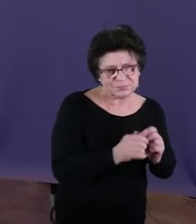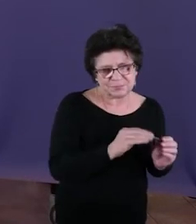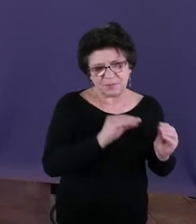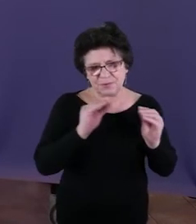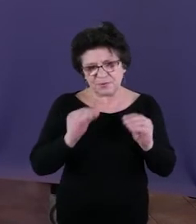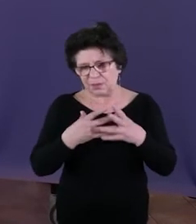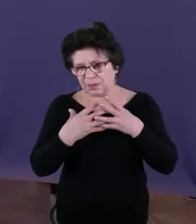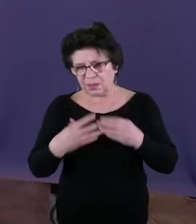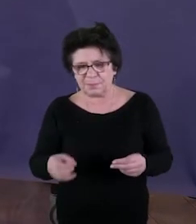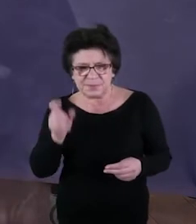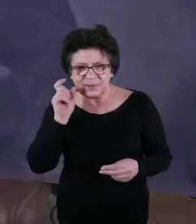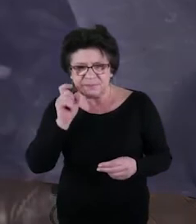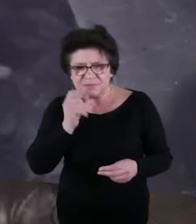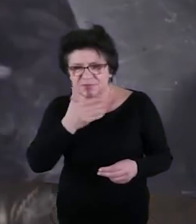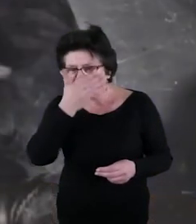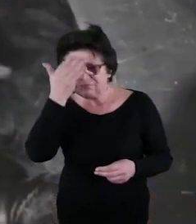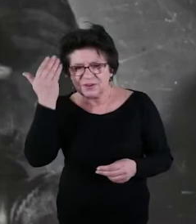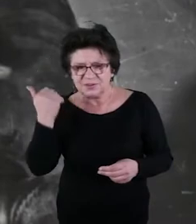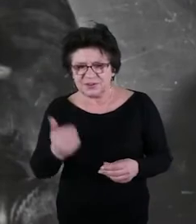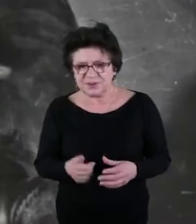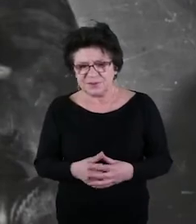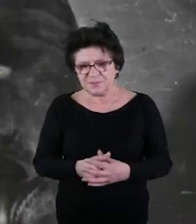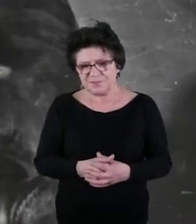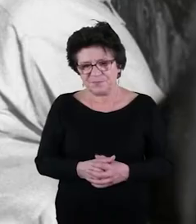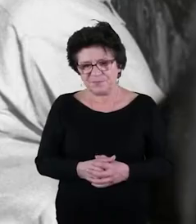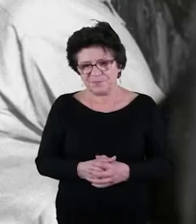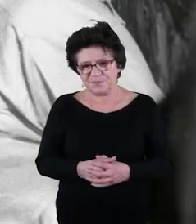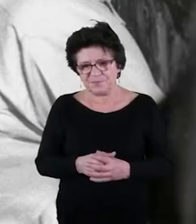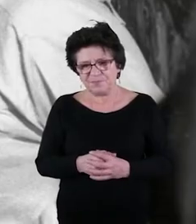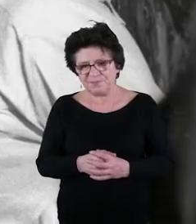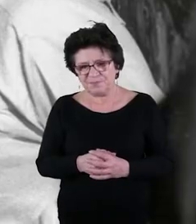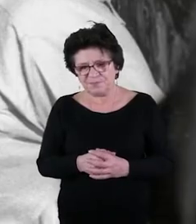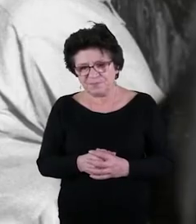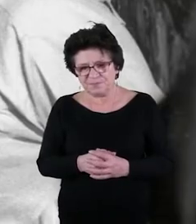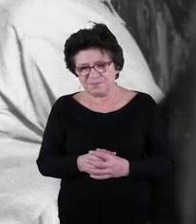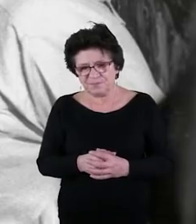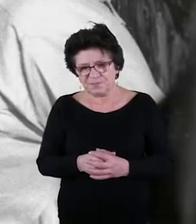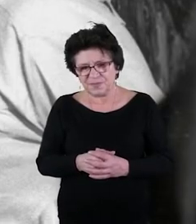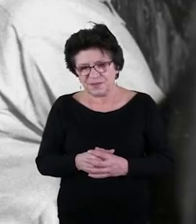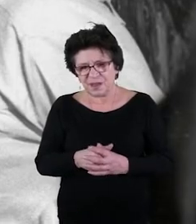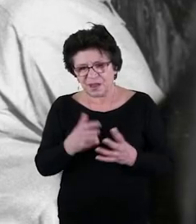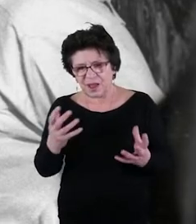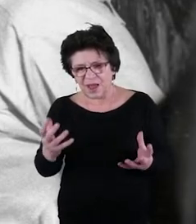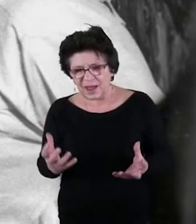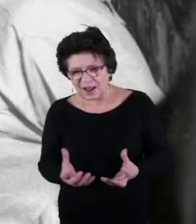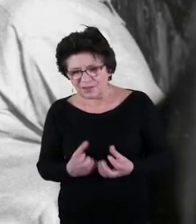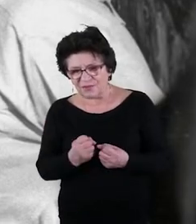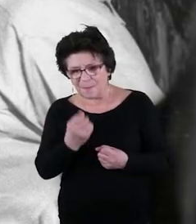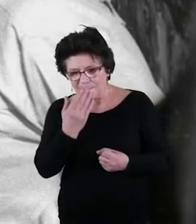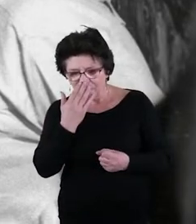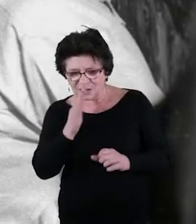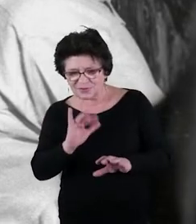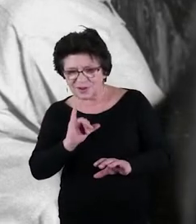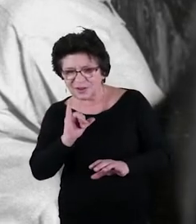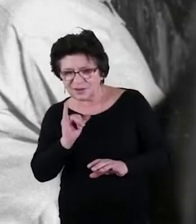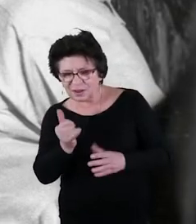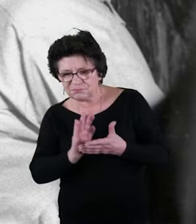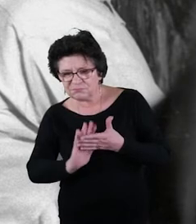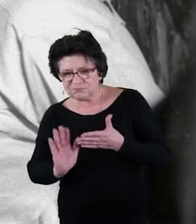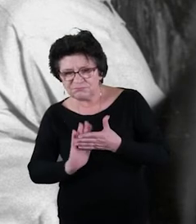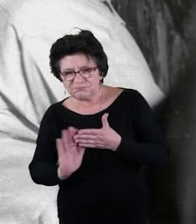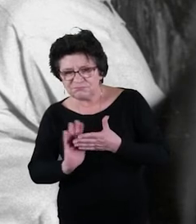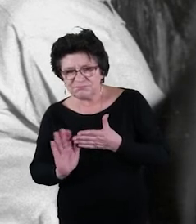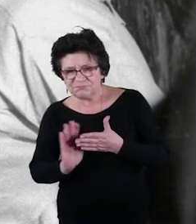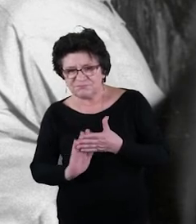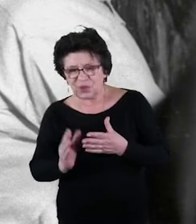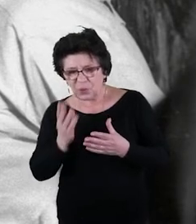także obraz był strasznym stanie więc tutaj już powoli go ratowana to tylko ta klas sentymentu dopuszcza ale też po to żeby powiedzieć o jeszcze